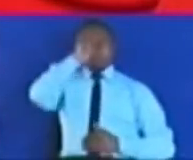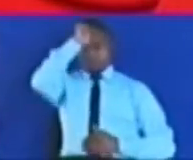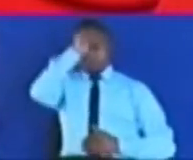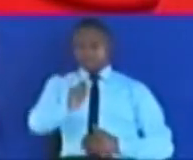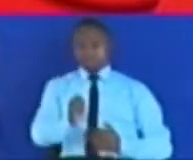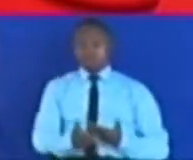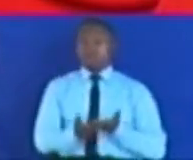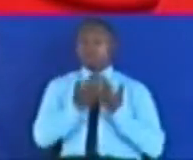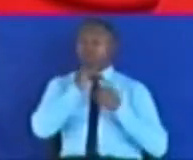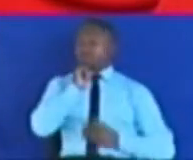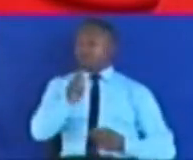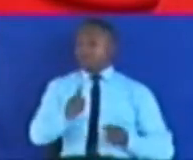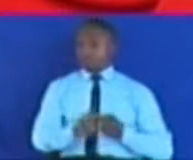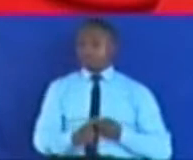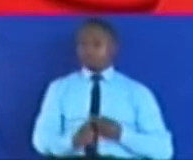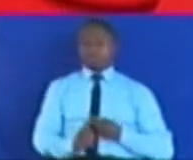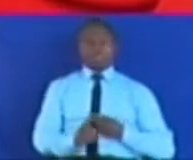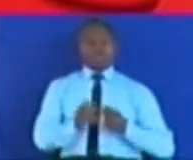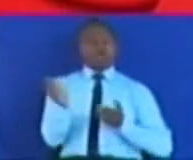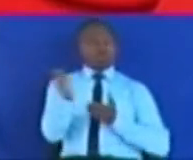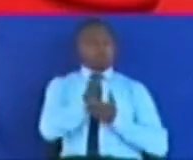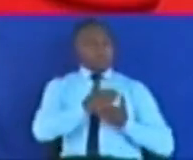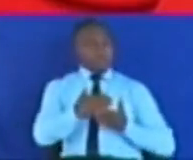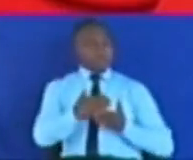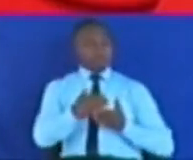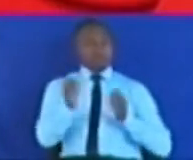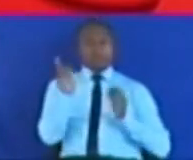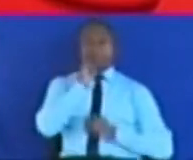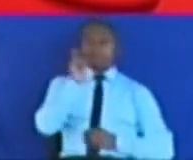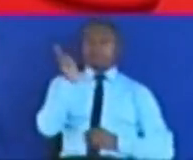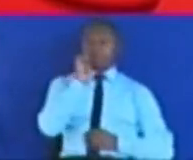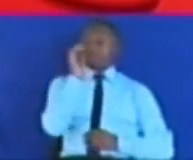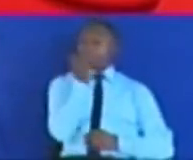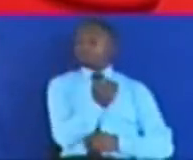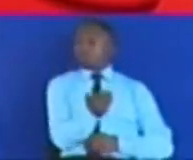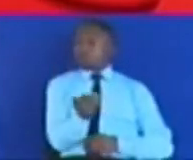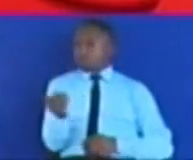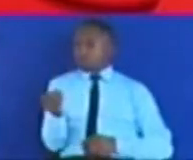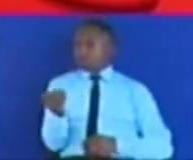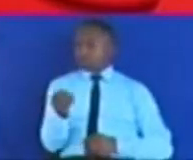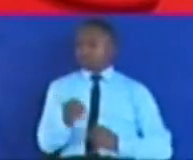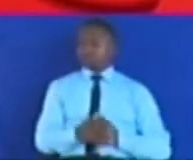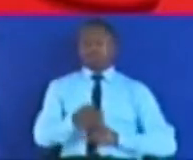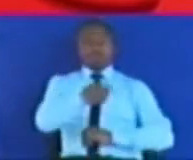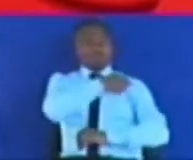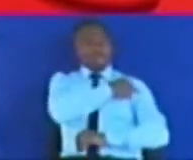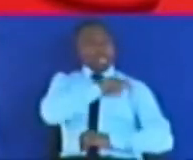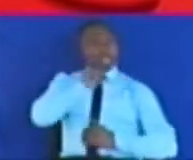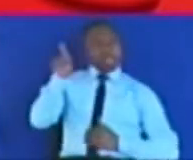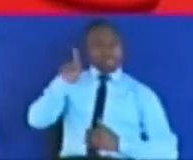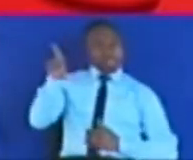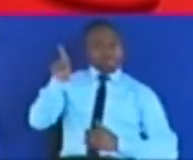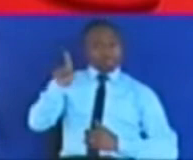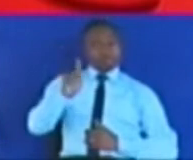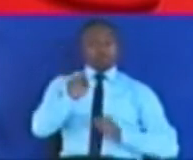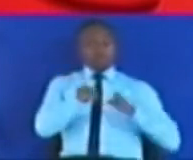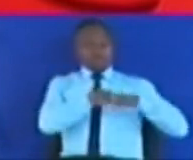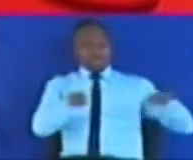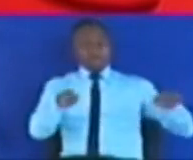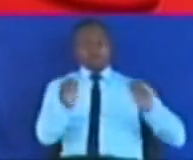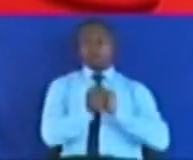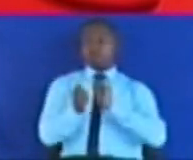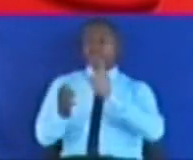Naibu Spika, kwenye upande wa mama na mtoto, hospitali ya Kahama ina vitanda